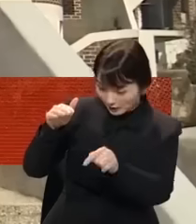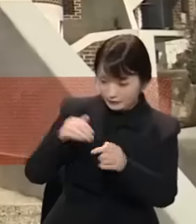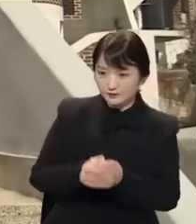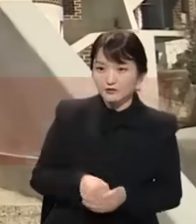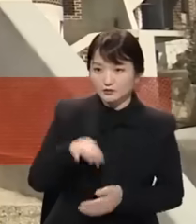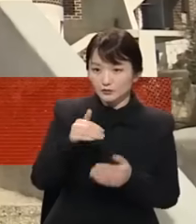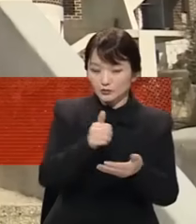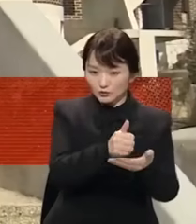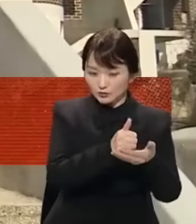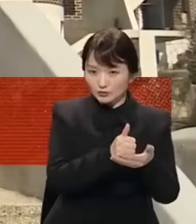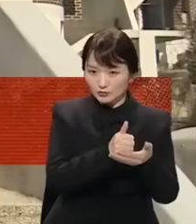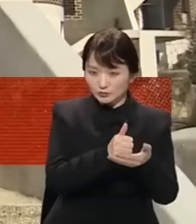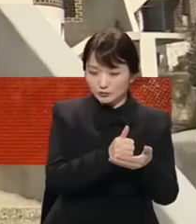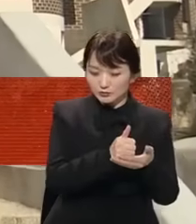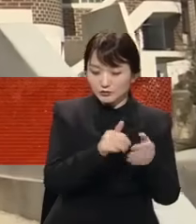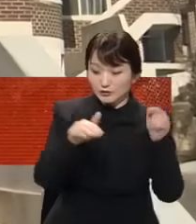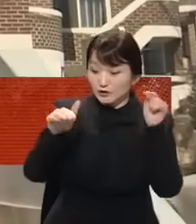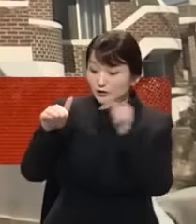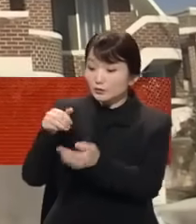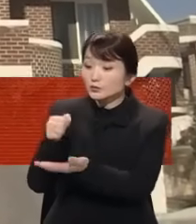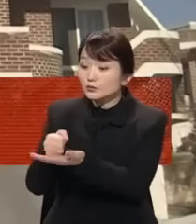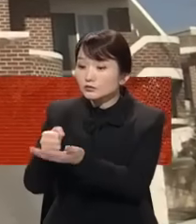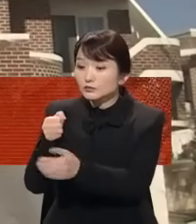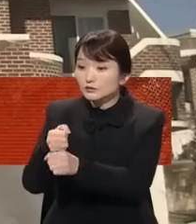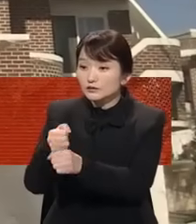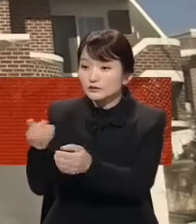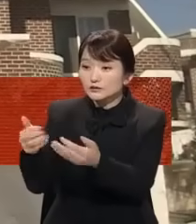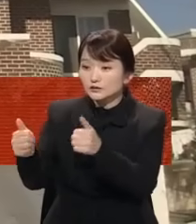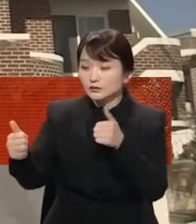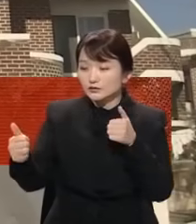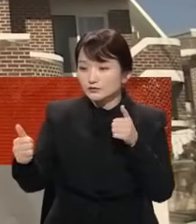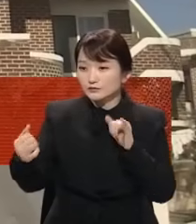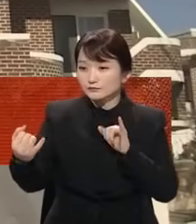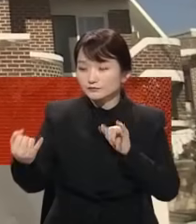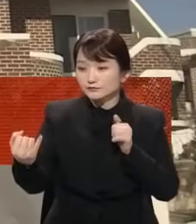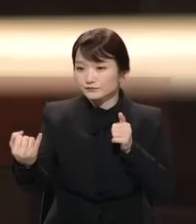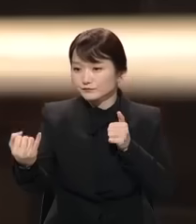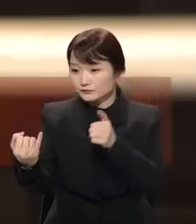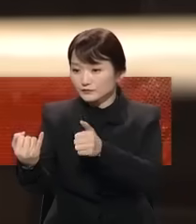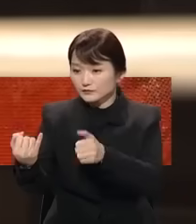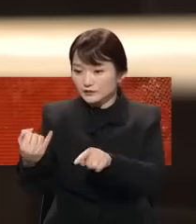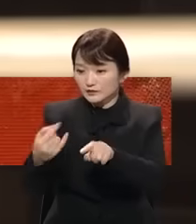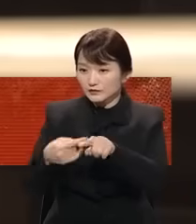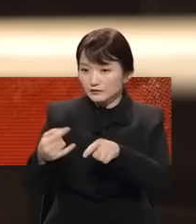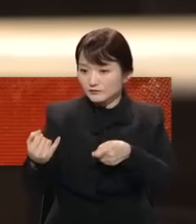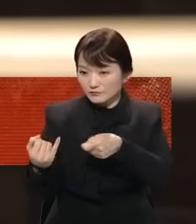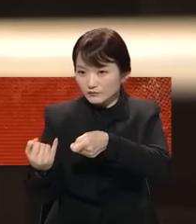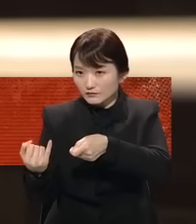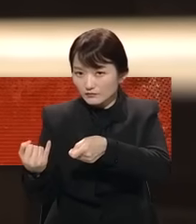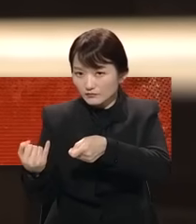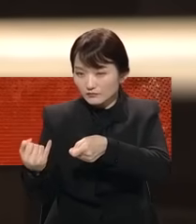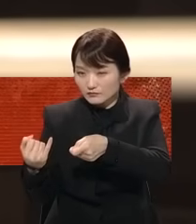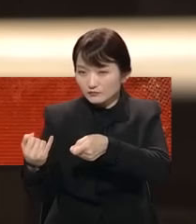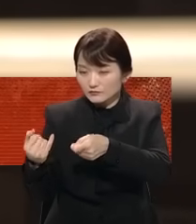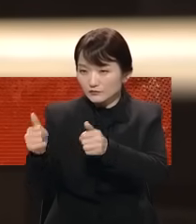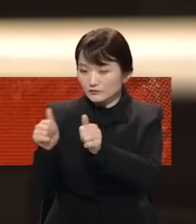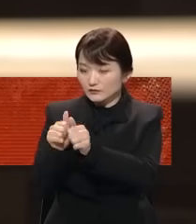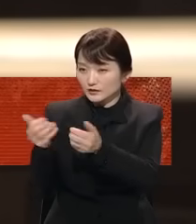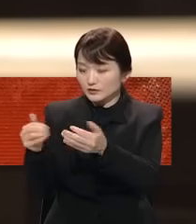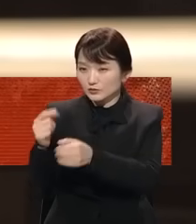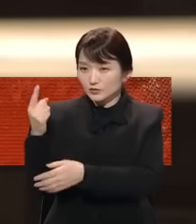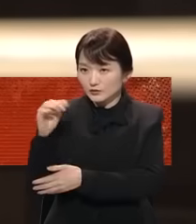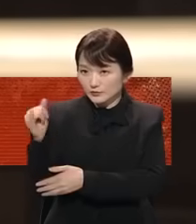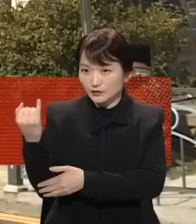통장 개설하러 왔다면서 직원에게 다가갔는데 곧바로 흉기를 꺼내듭니다 당시 내부에 남직원이 한 명 여직원 두 명이